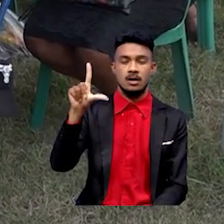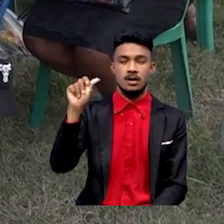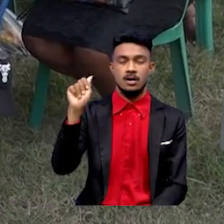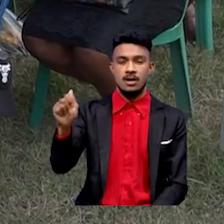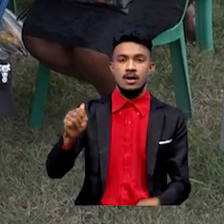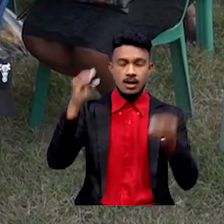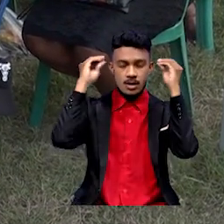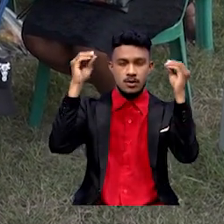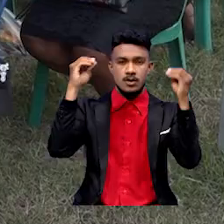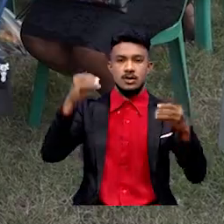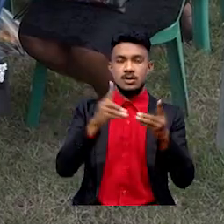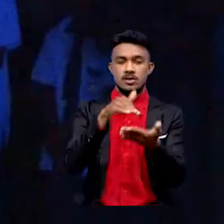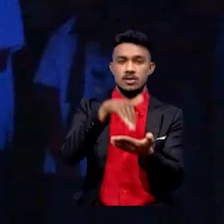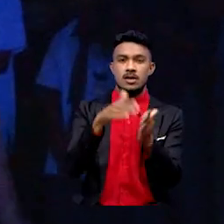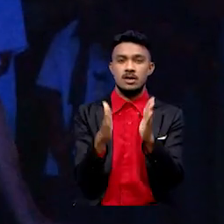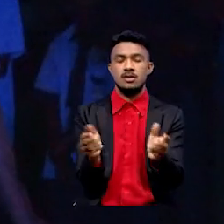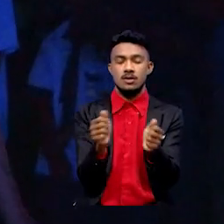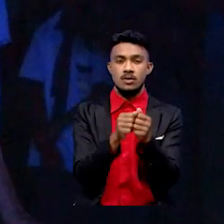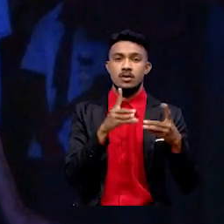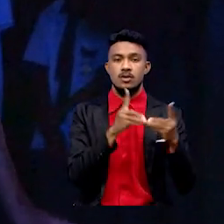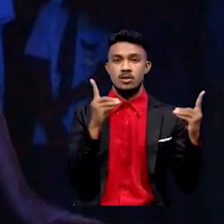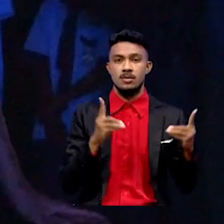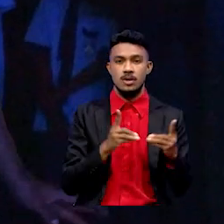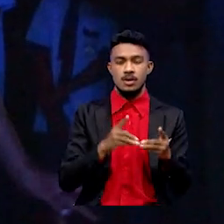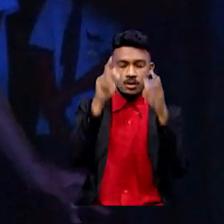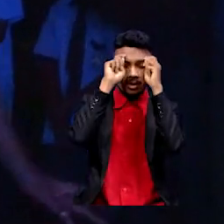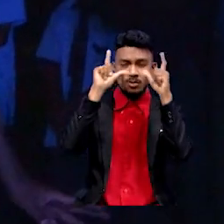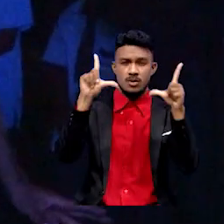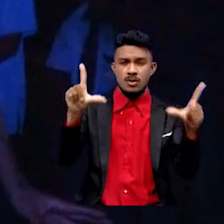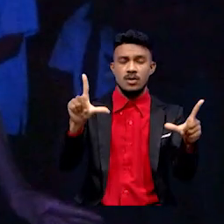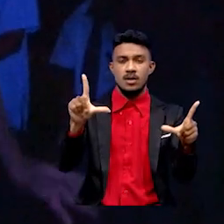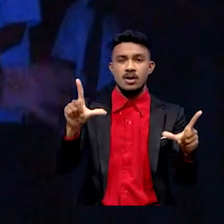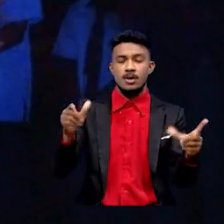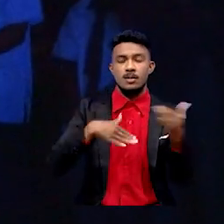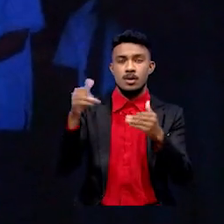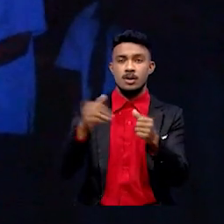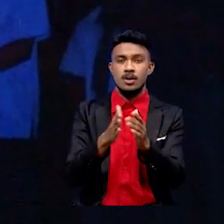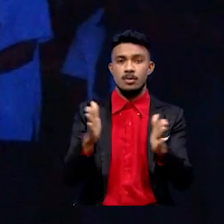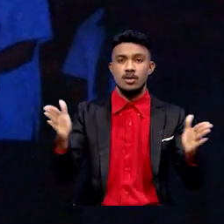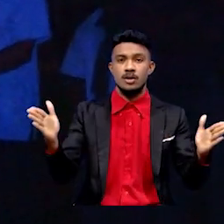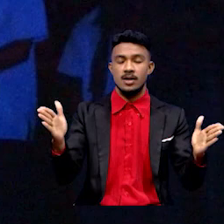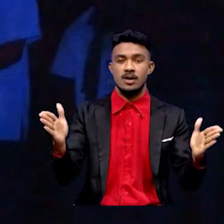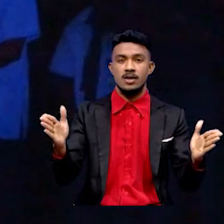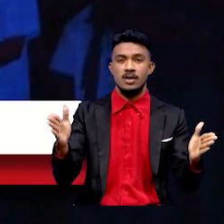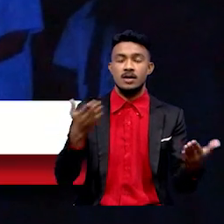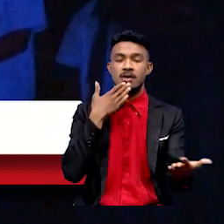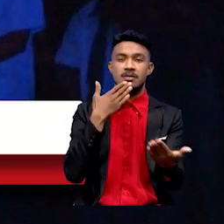studante sira ho domin. Ia timori ia problema ba dire. Maka kualidade hanori.